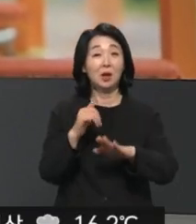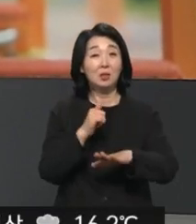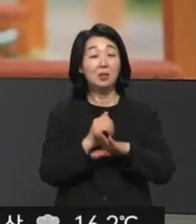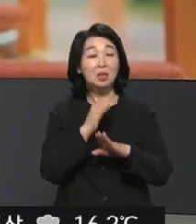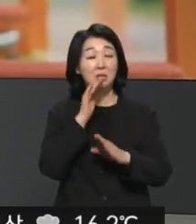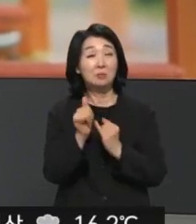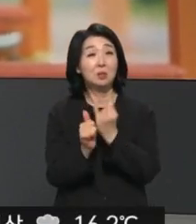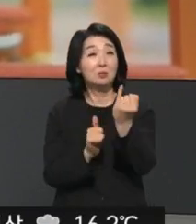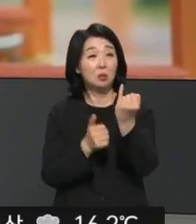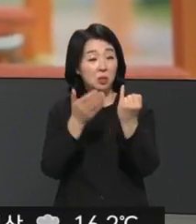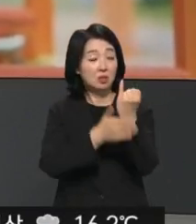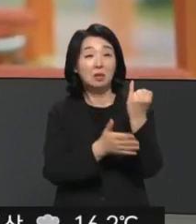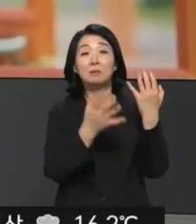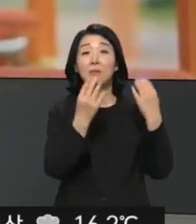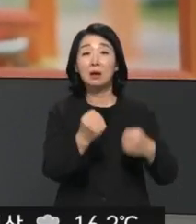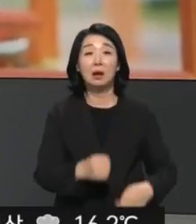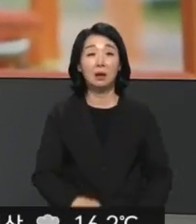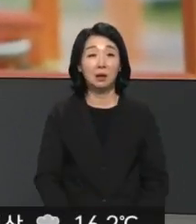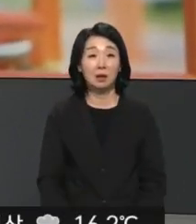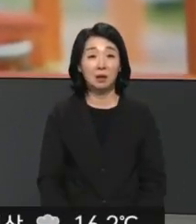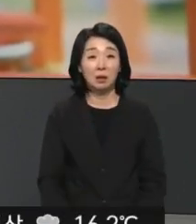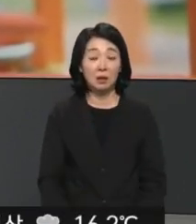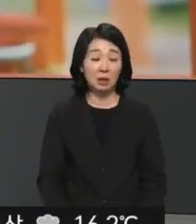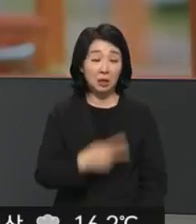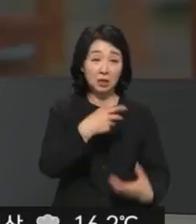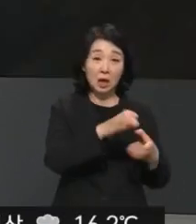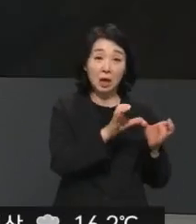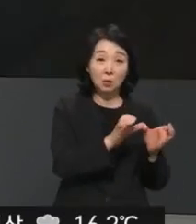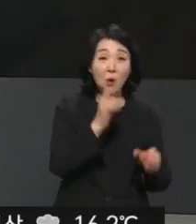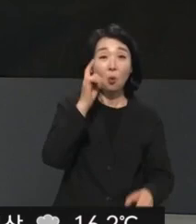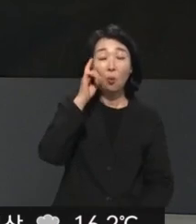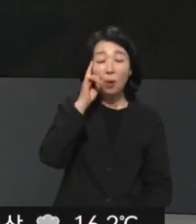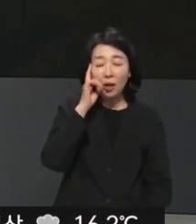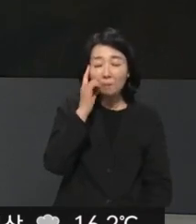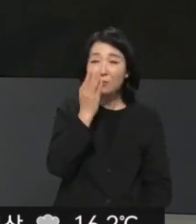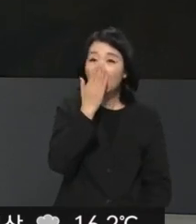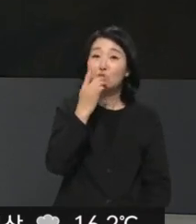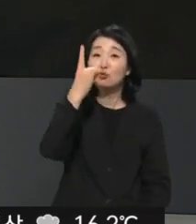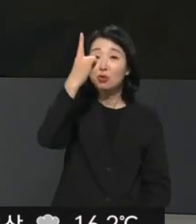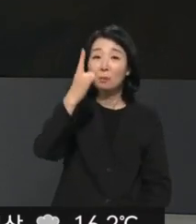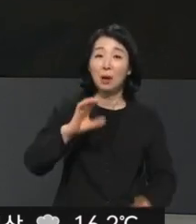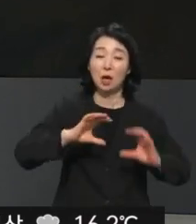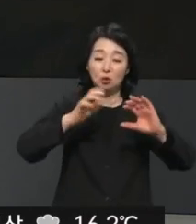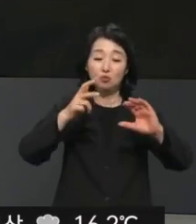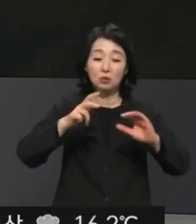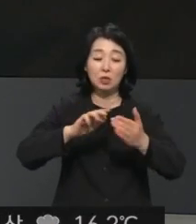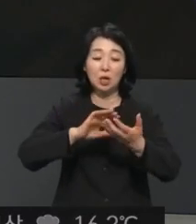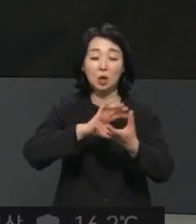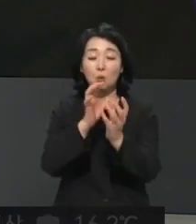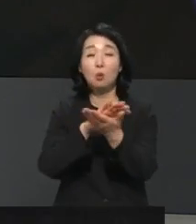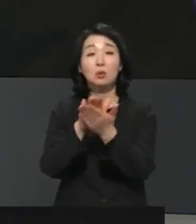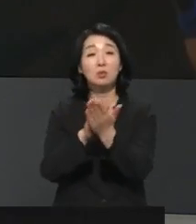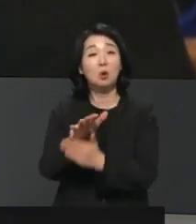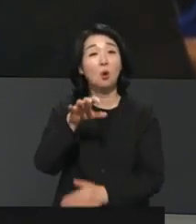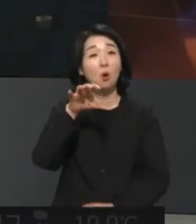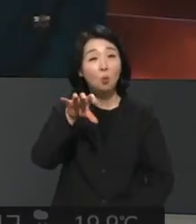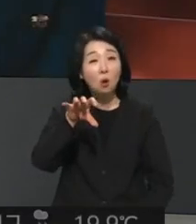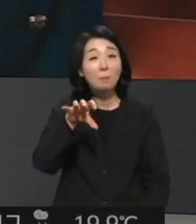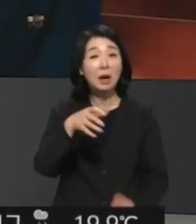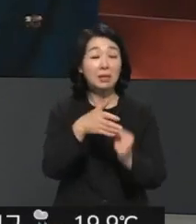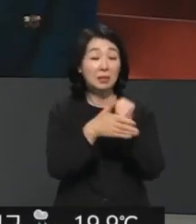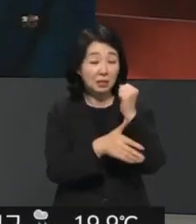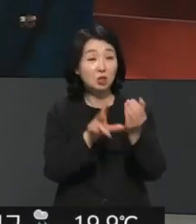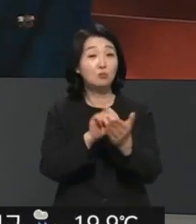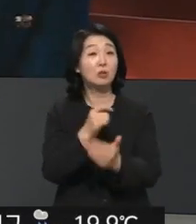실제로 김 여사 사진이 많았습니다. 야권에서는 특히 순천만 국제정원 박람회 일정 사진을 문제 삼고 있는데요.